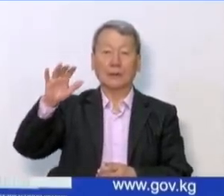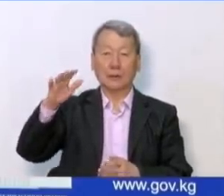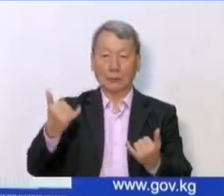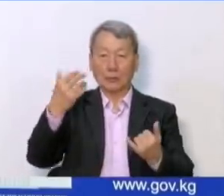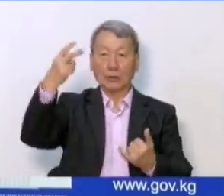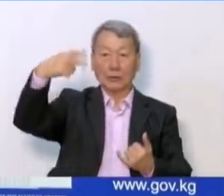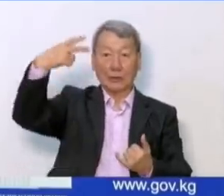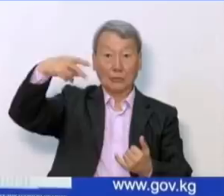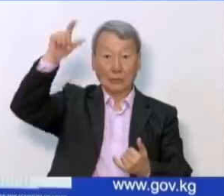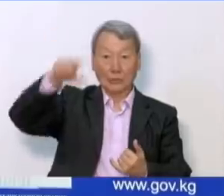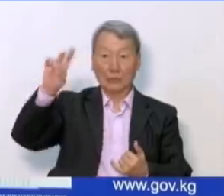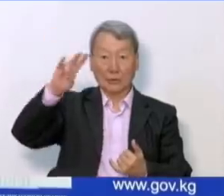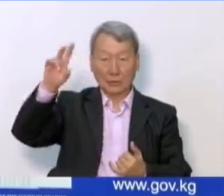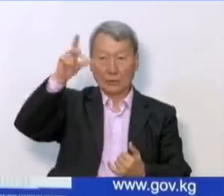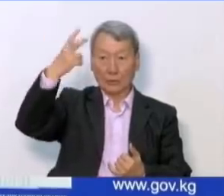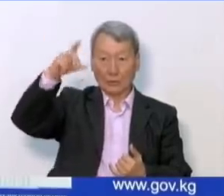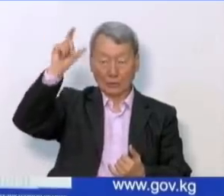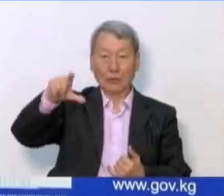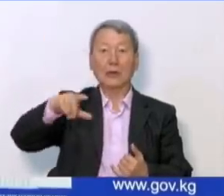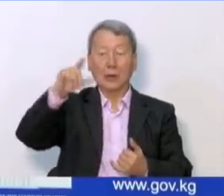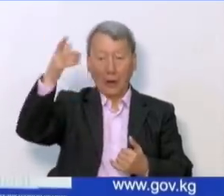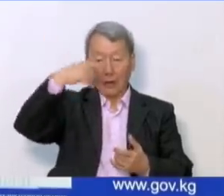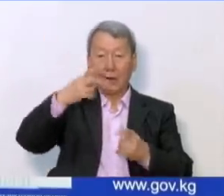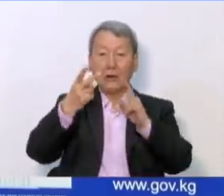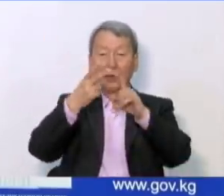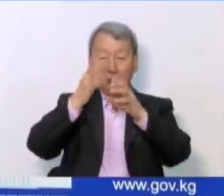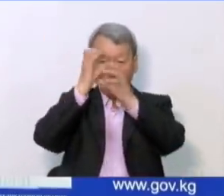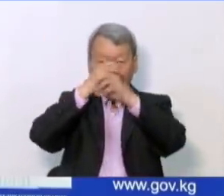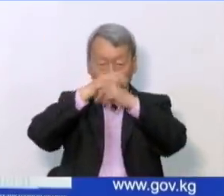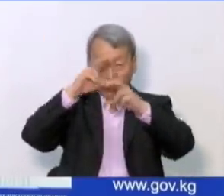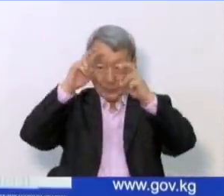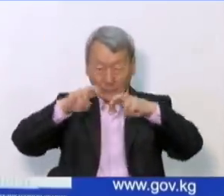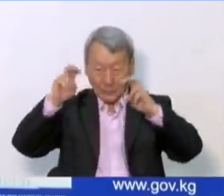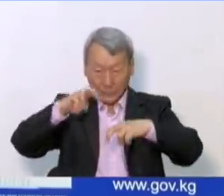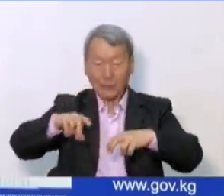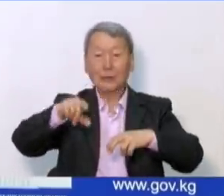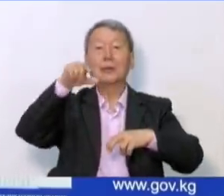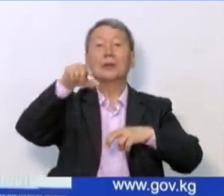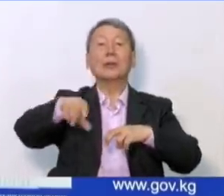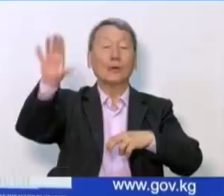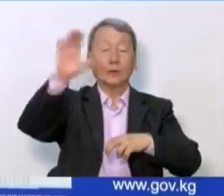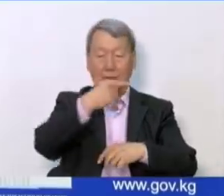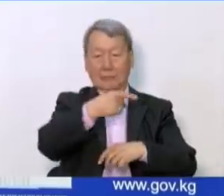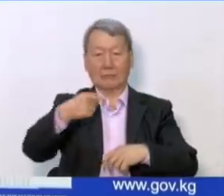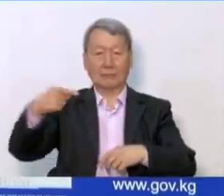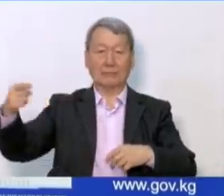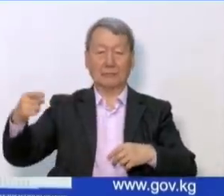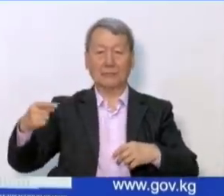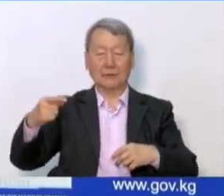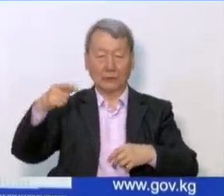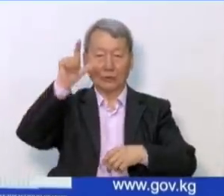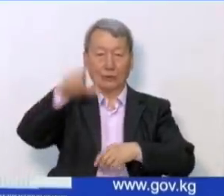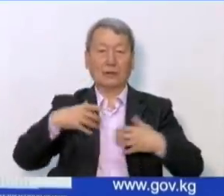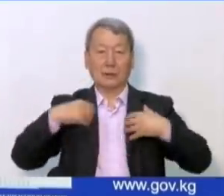20 бейтап айығып шықты. Қайталап алынған анализдердің жиынтықтары отрицательный болып, мына